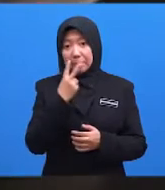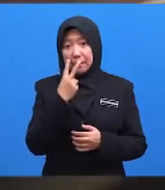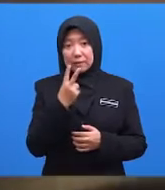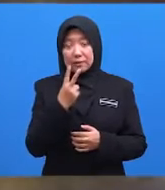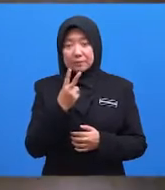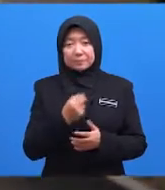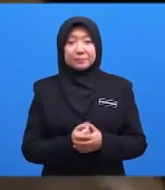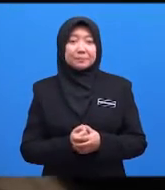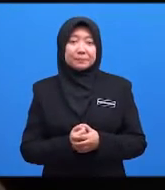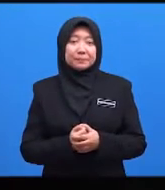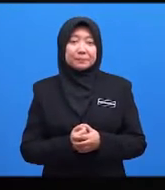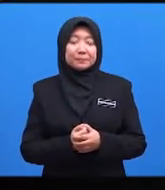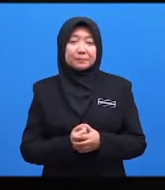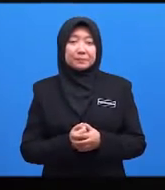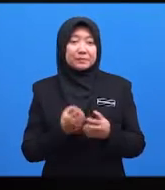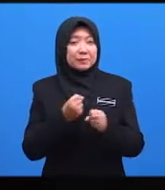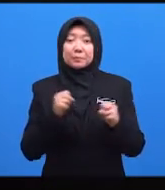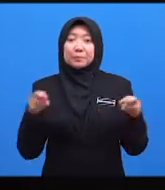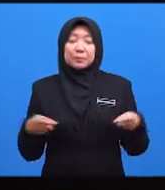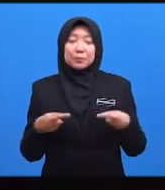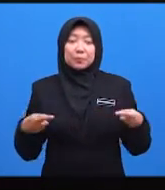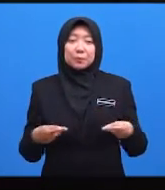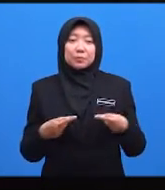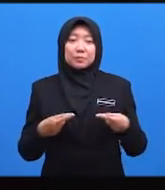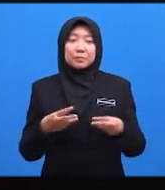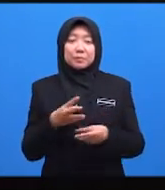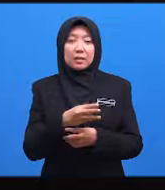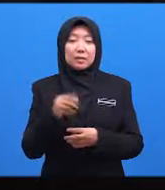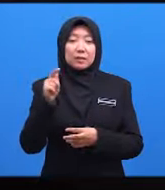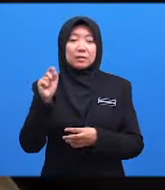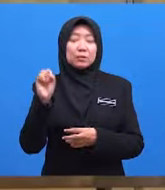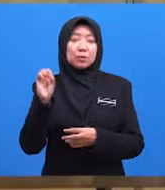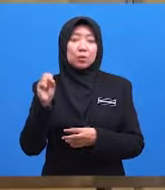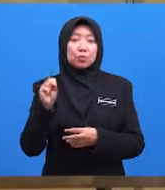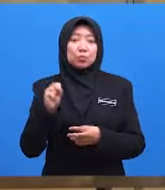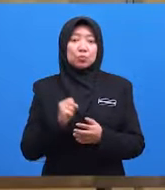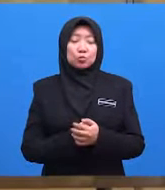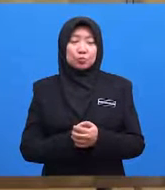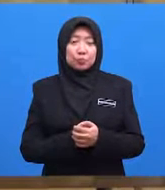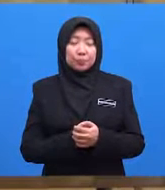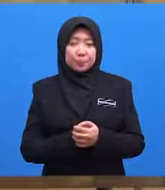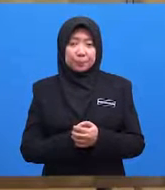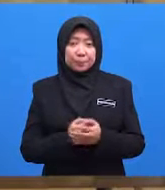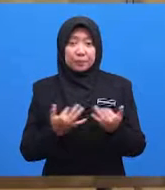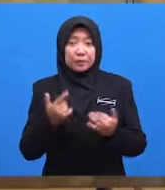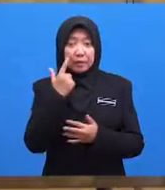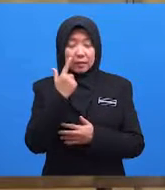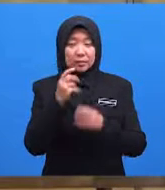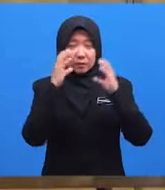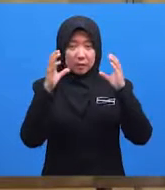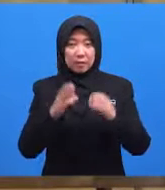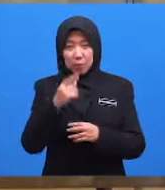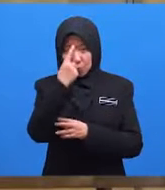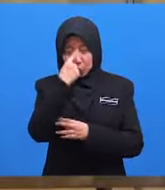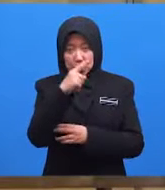spaghetti telah siap direbus dan ditos. Tanpa membuang masa, mari kita lihat cara-cara